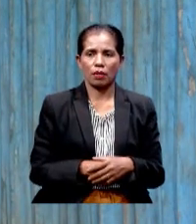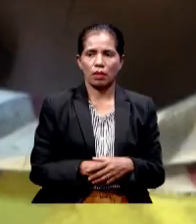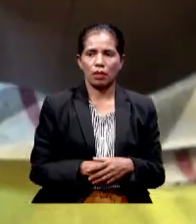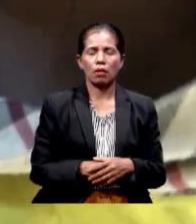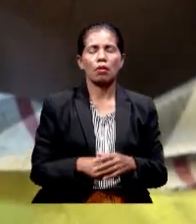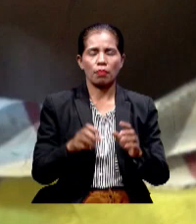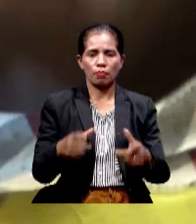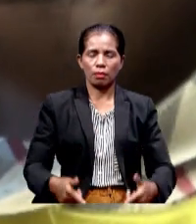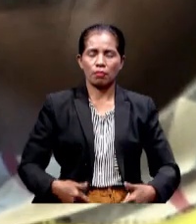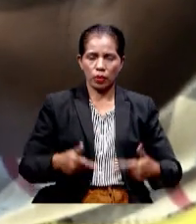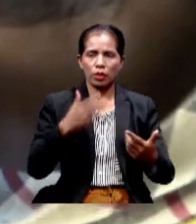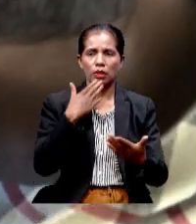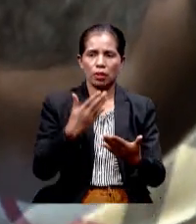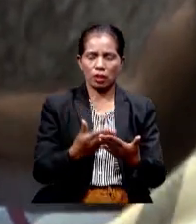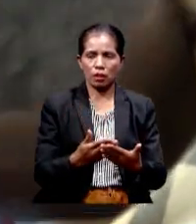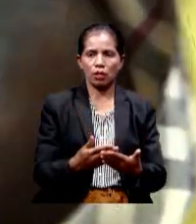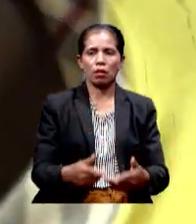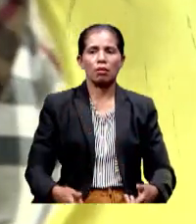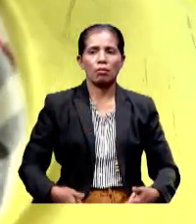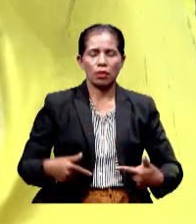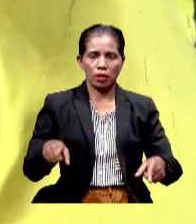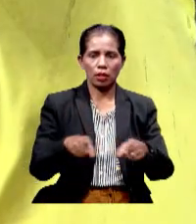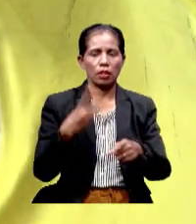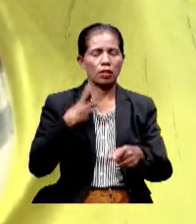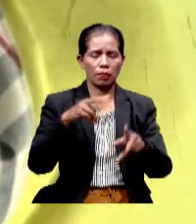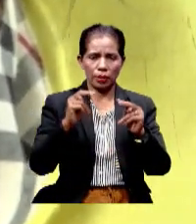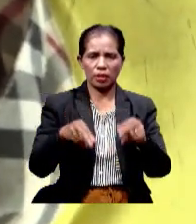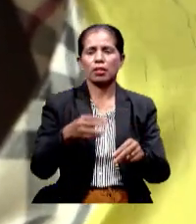diakutan moris hasan ne kan ta ita persi jahan